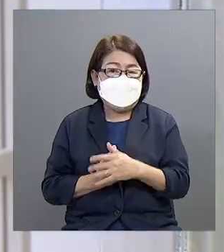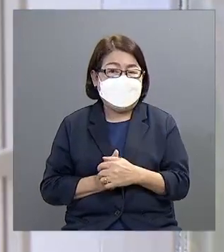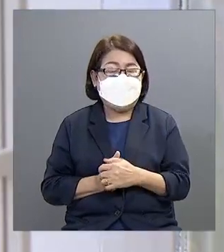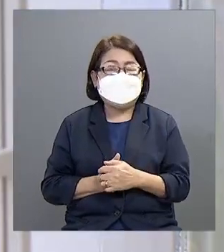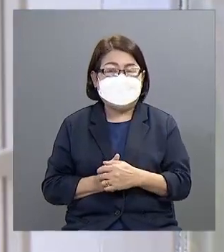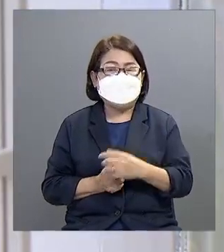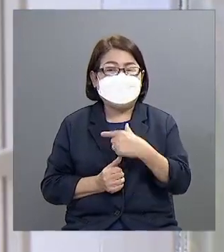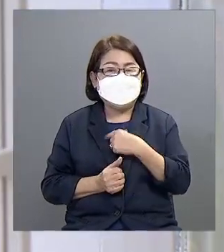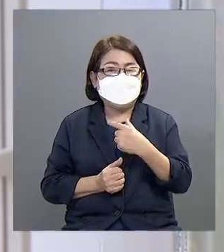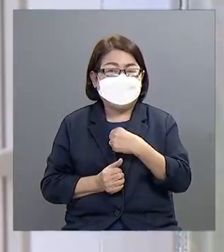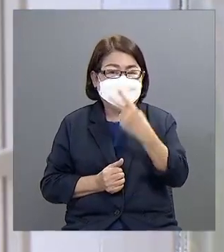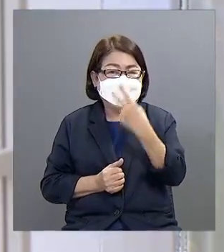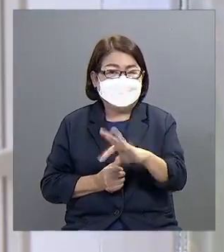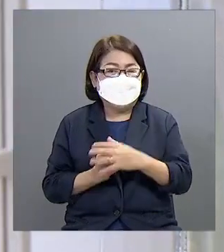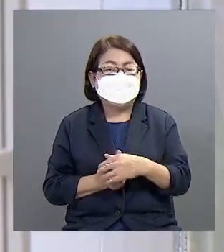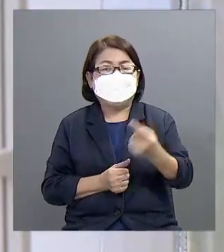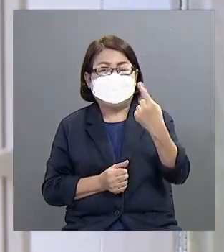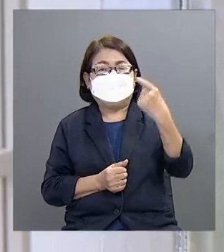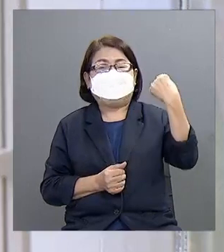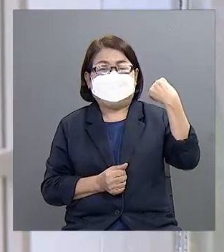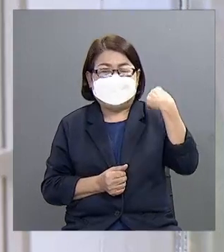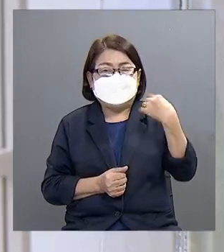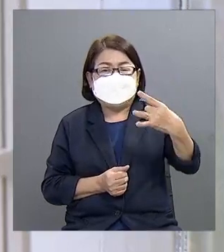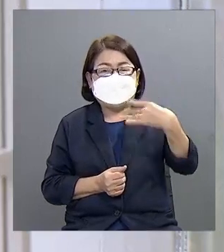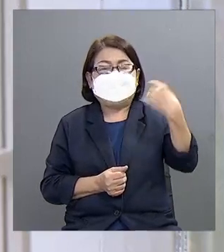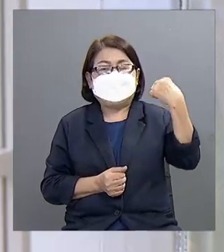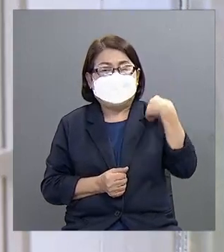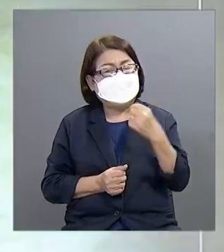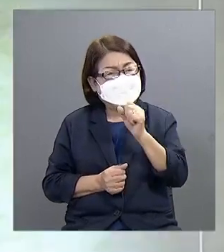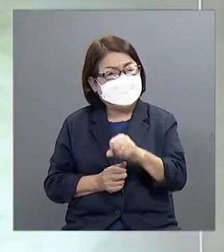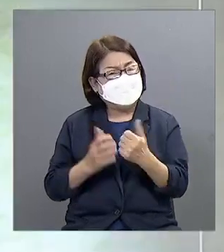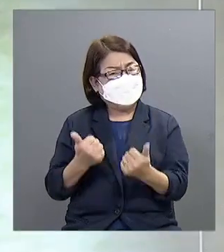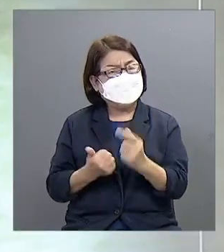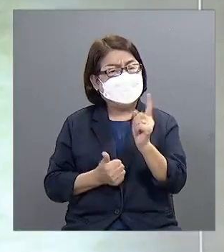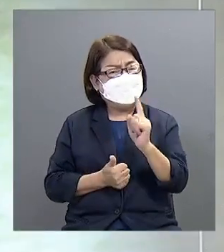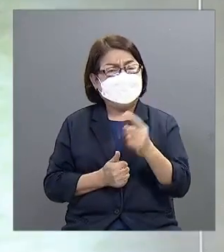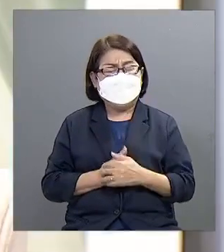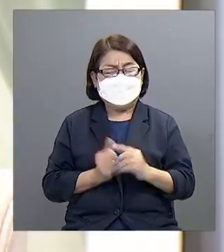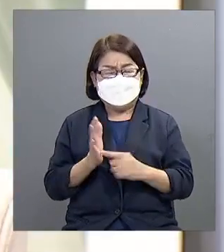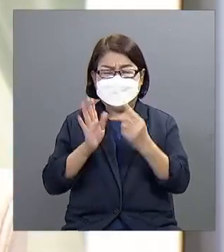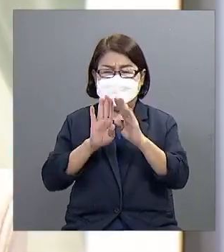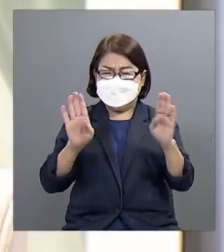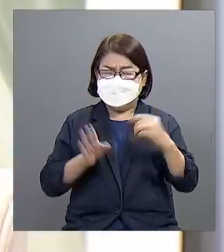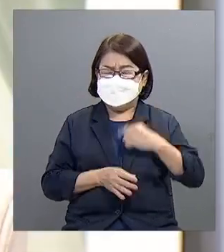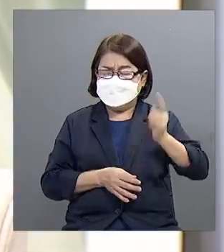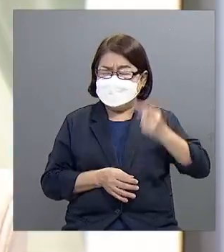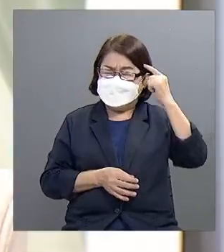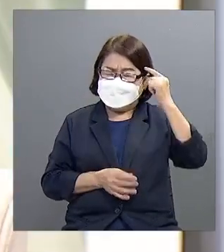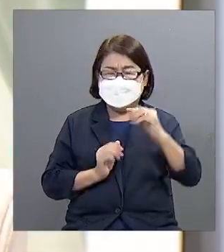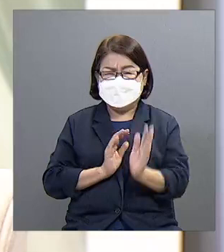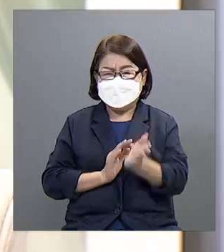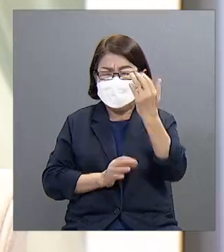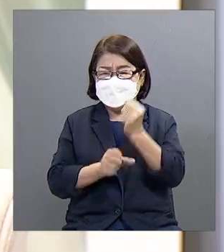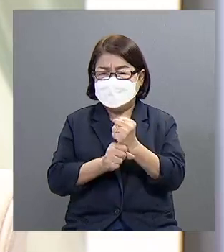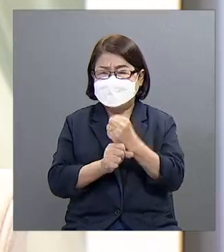มาพี่เป๊กใช่ไหมคะคุณท็อปแล้วอะ ต้องคำนวณตัวเองว่าวันนี้เช้านี้ทำอะไรผิดหรือเปล่า เราก็เพิ่งรู้นะคุณผู้ชมก็ต้องการความบันเทิง